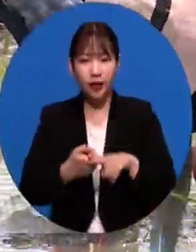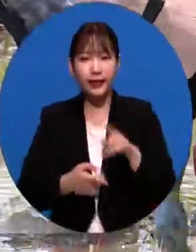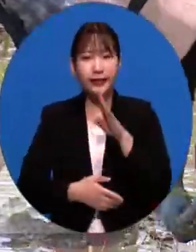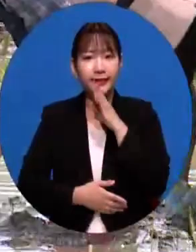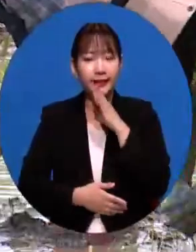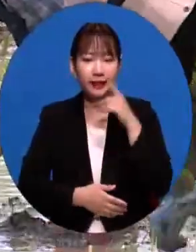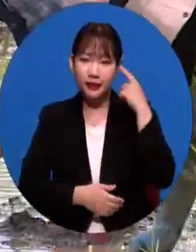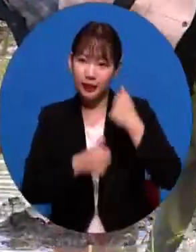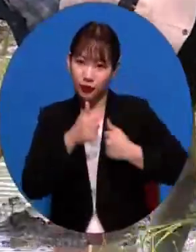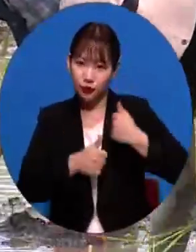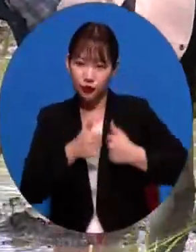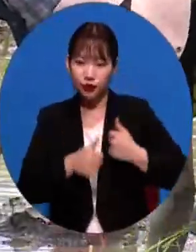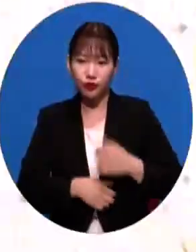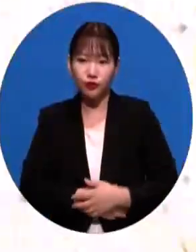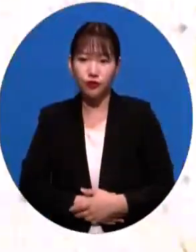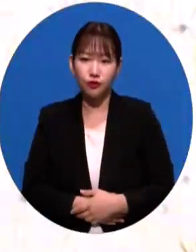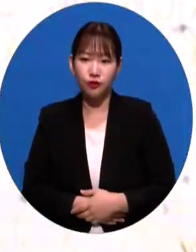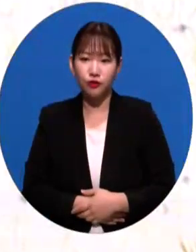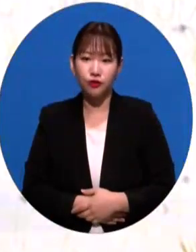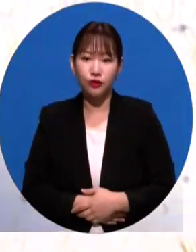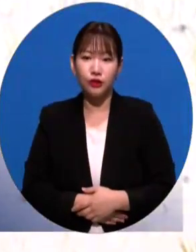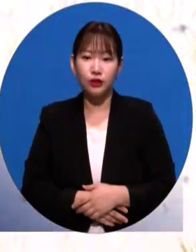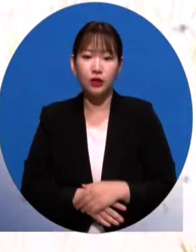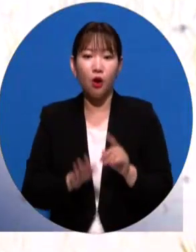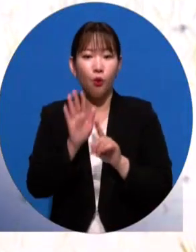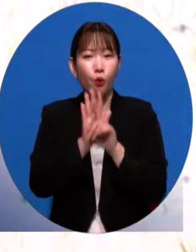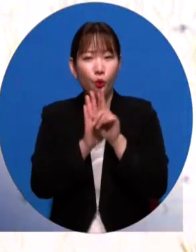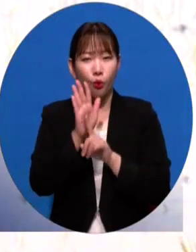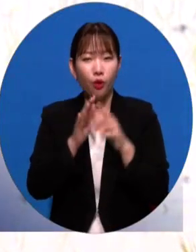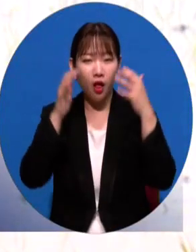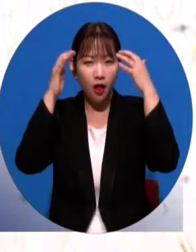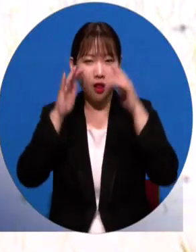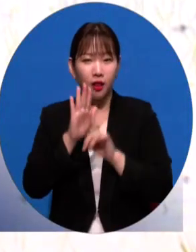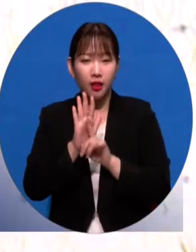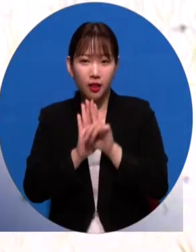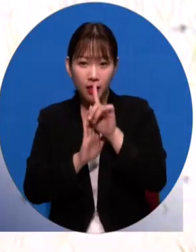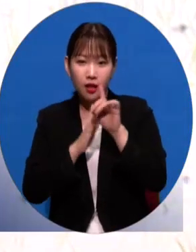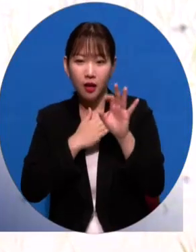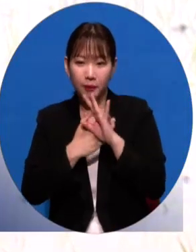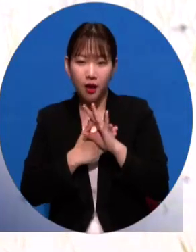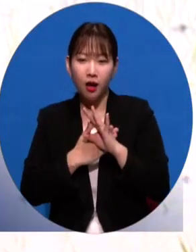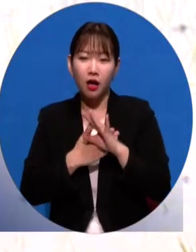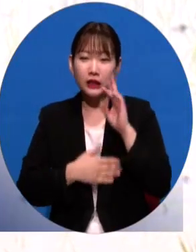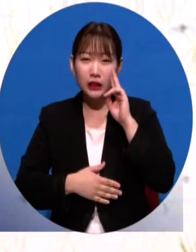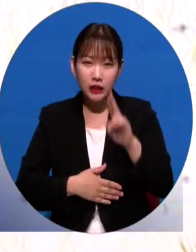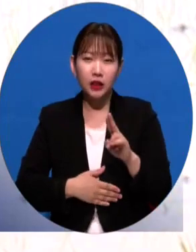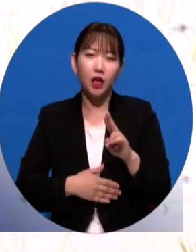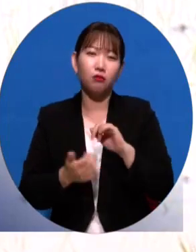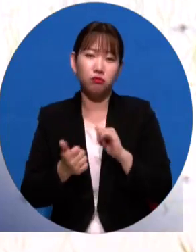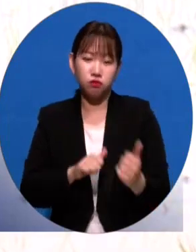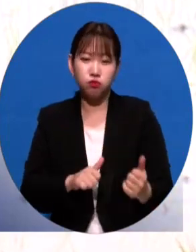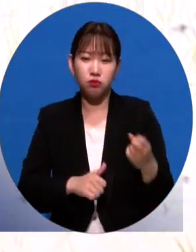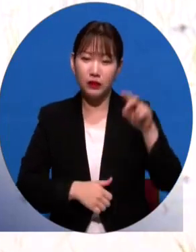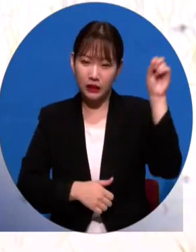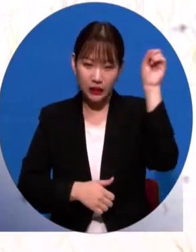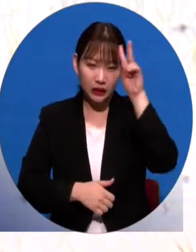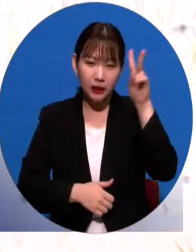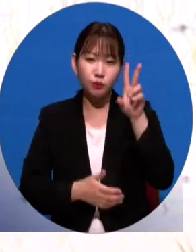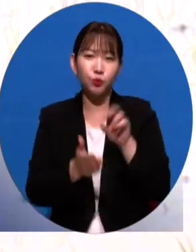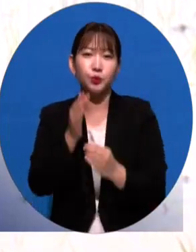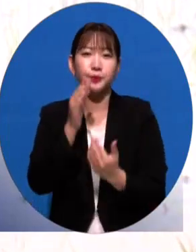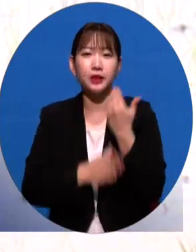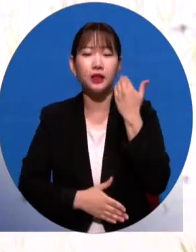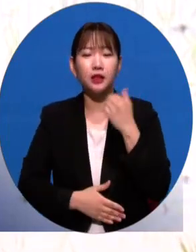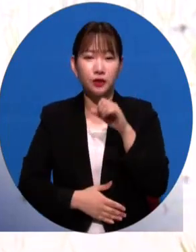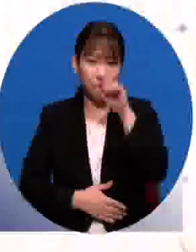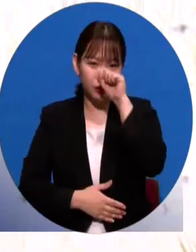실증적 연구입니다. 기온이 좀 상승하게 되면 심한 경우 불임도 되고 갑작스러운 이제